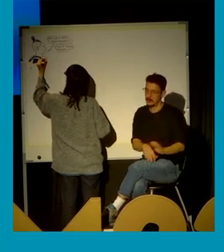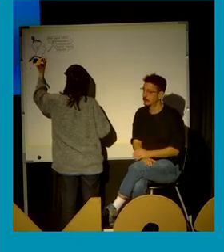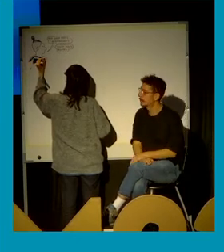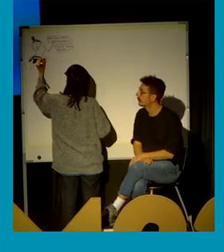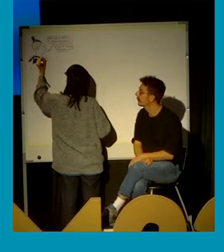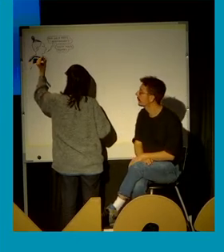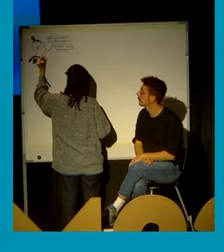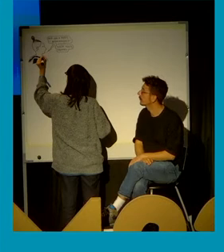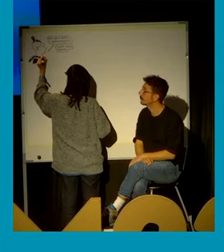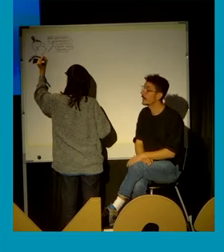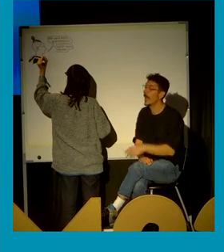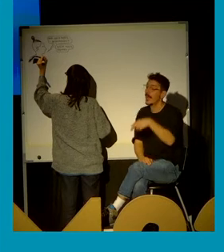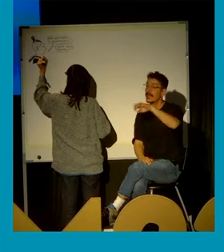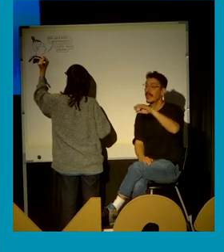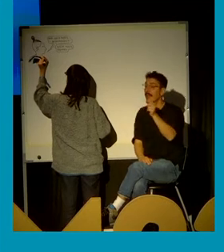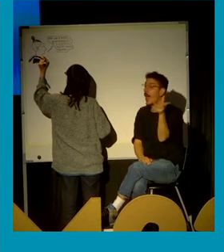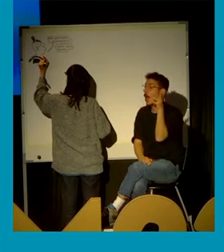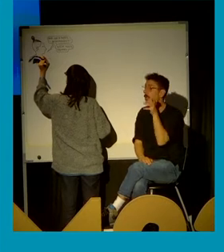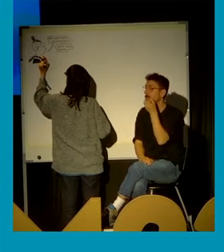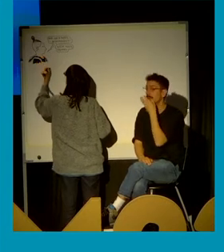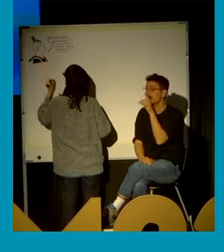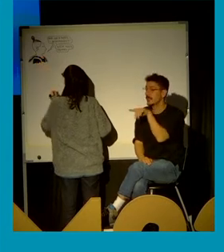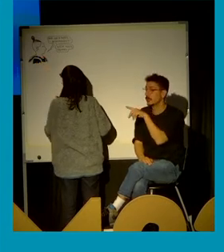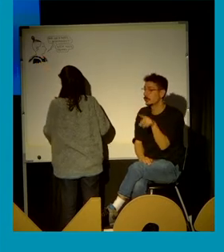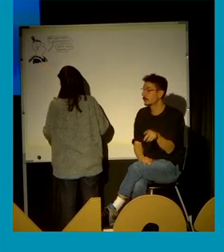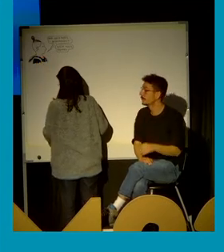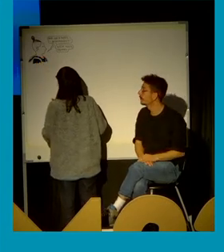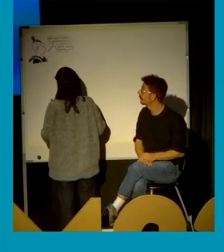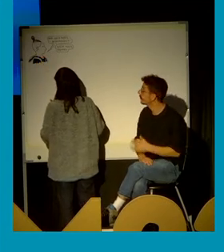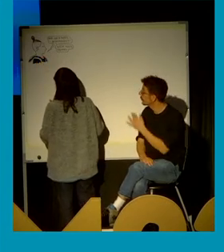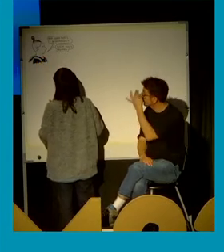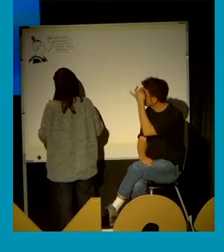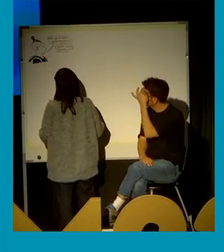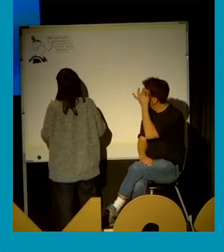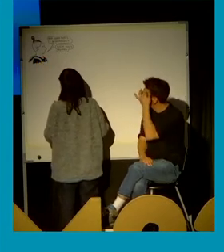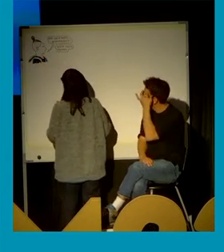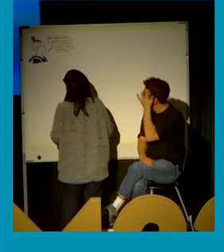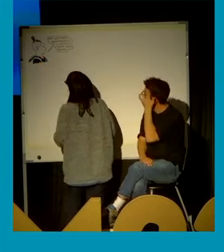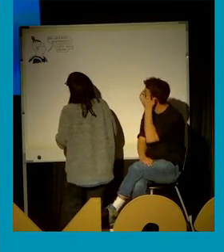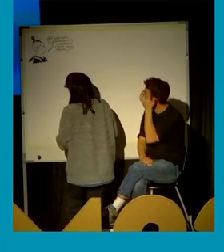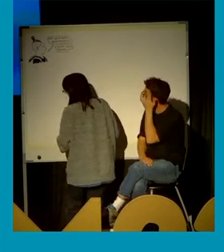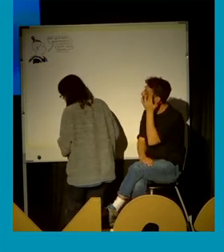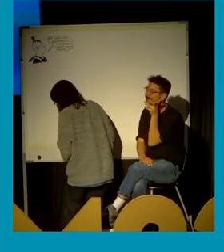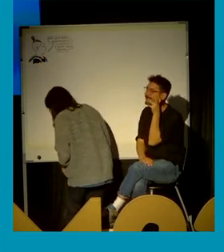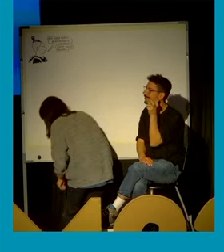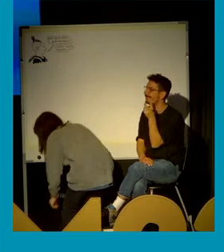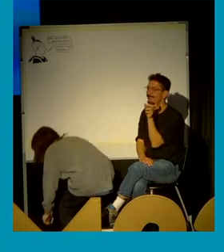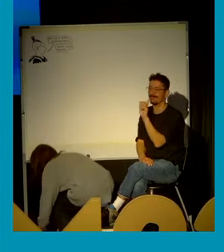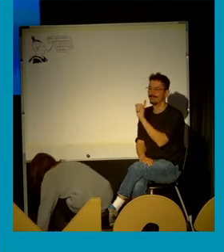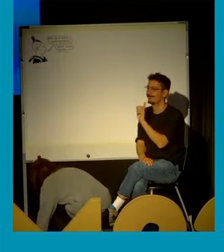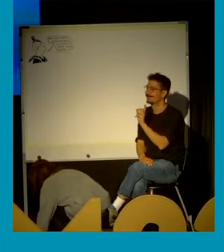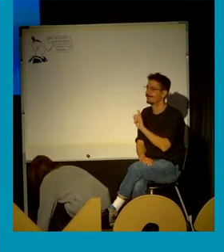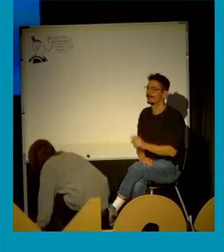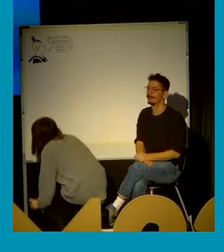No s'oies? Sí. Sí, sí. Un poc lejos, però sí. Una mica lluny, però sí.